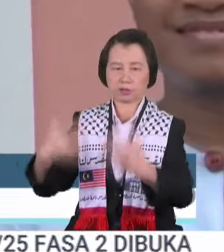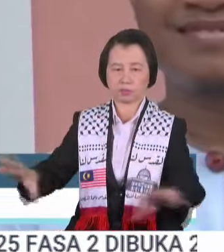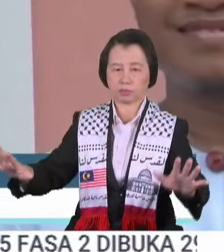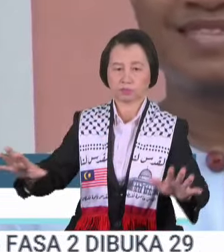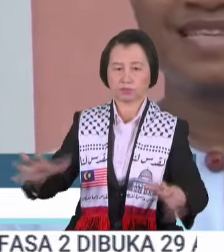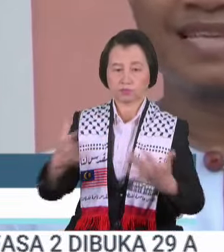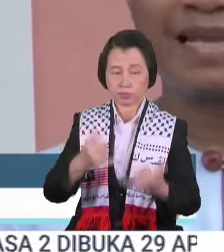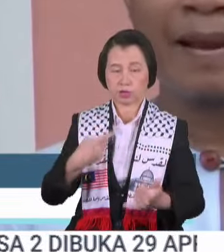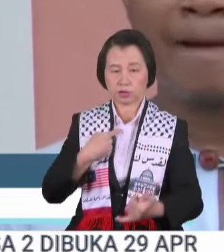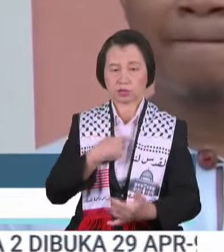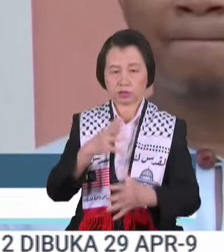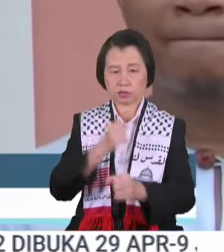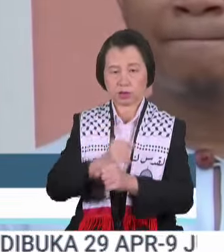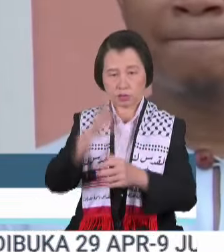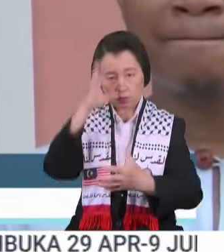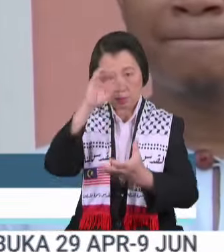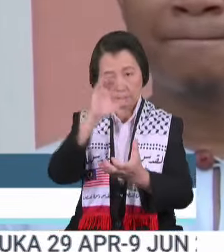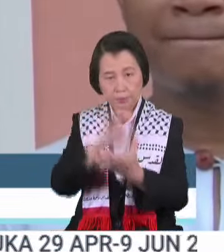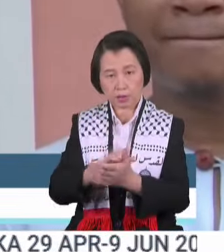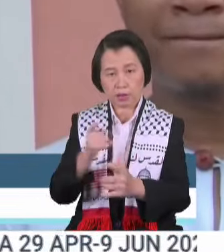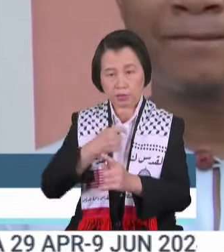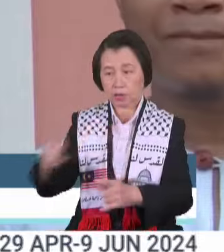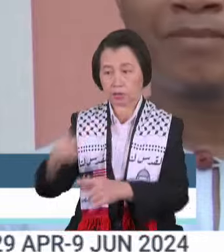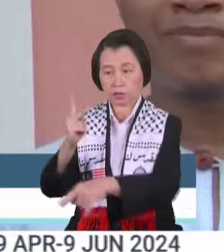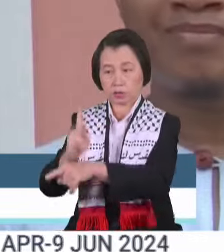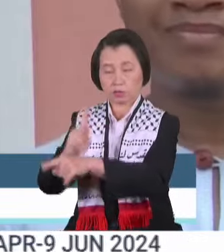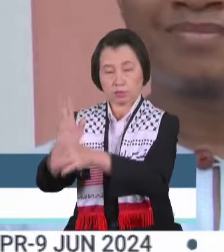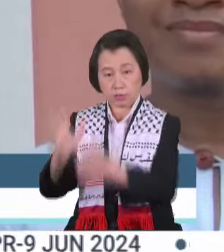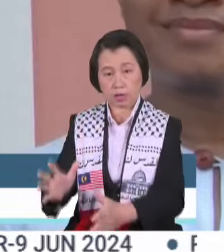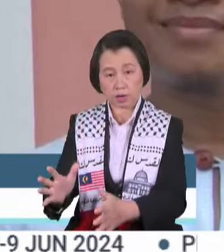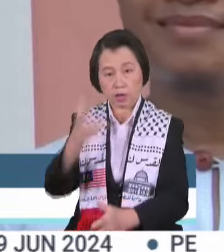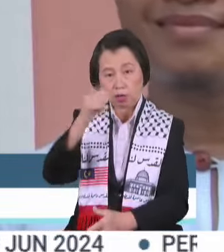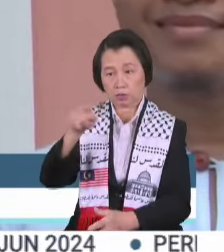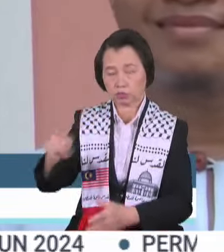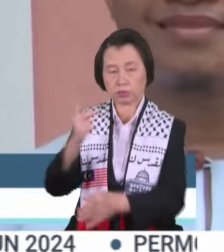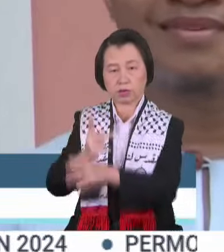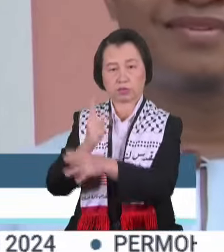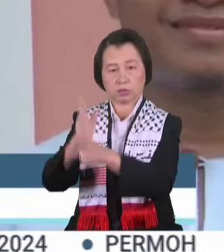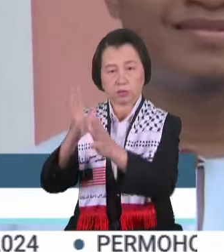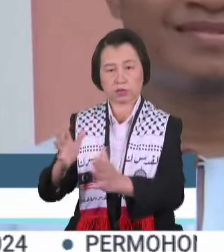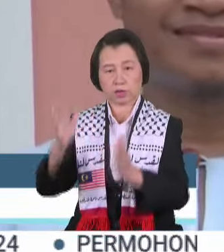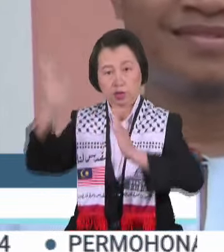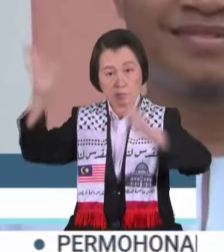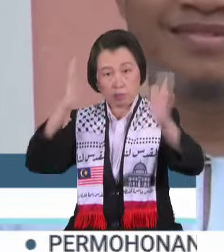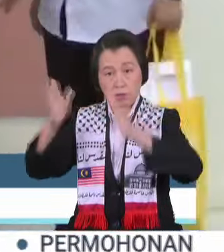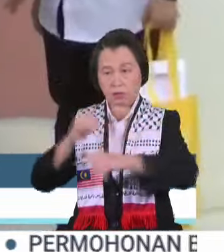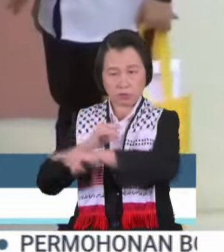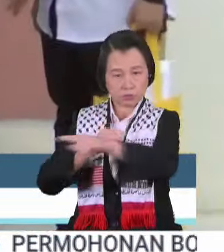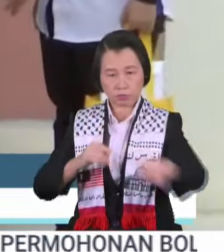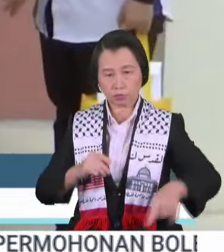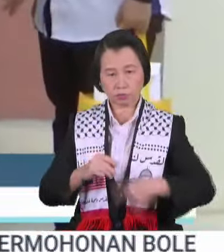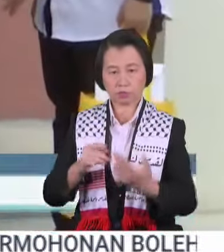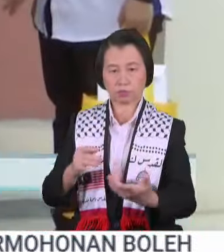mendapat kepercayaan kontraktor, sebab itu kontraktor di seluruh negara telah meningkat.